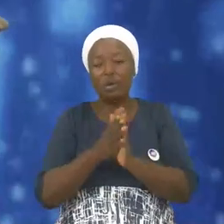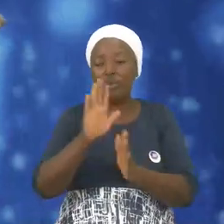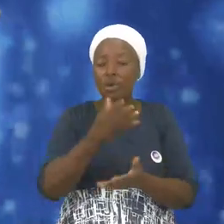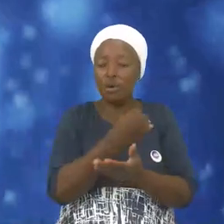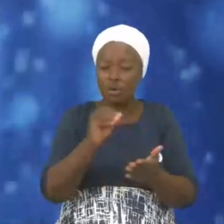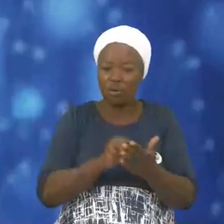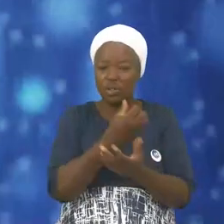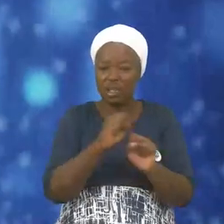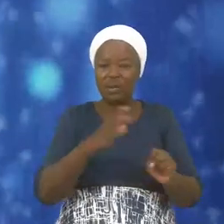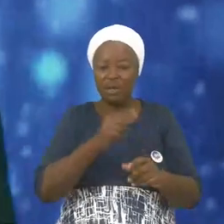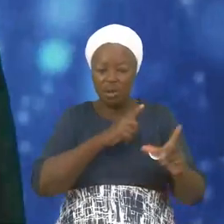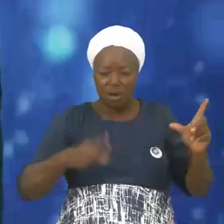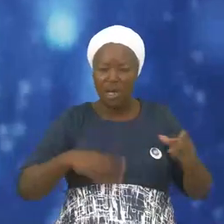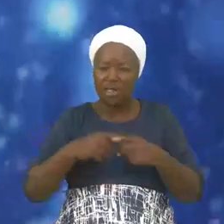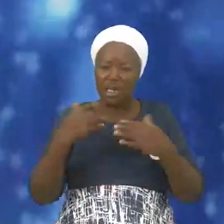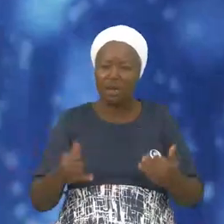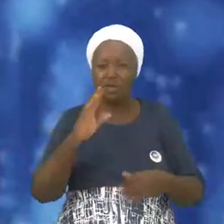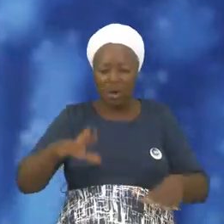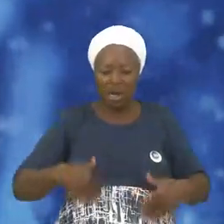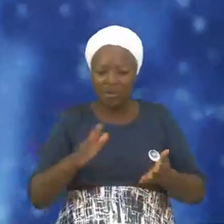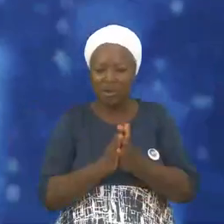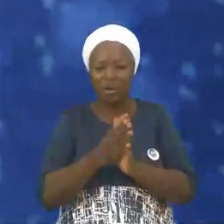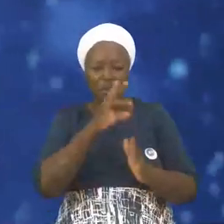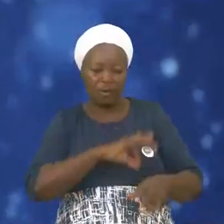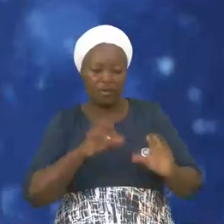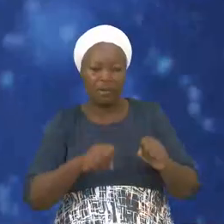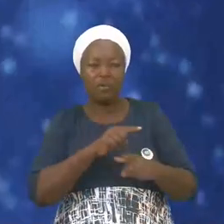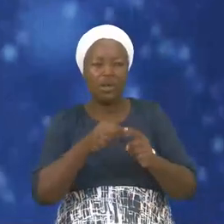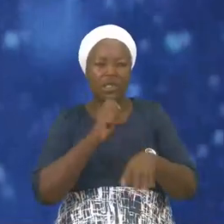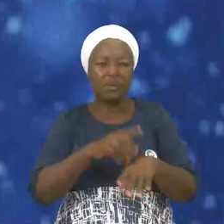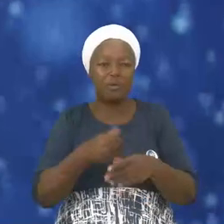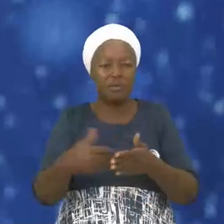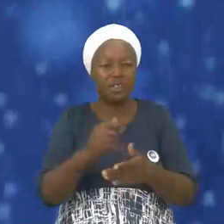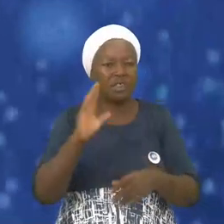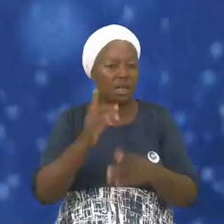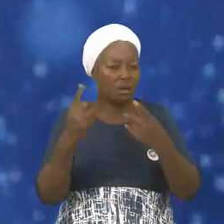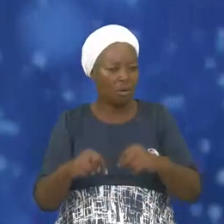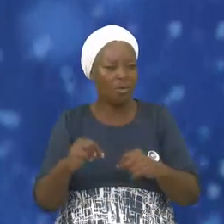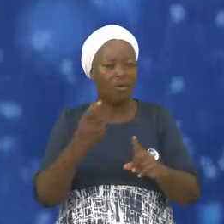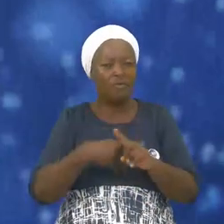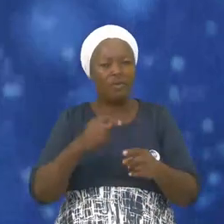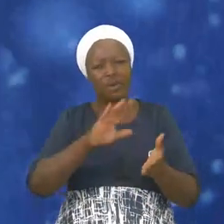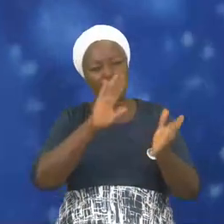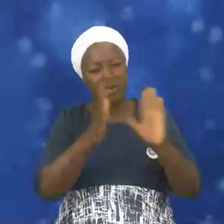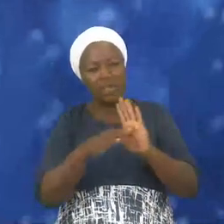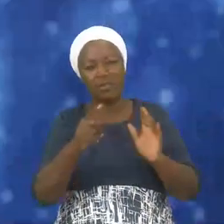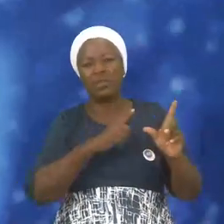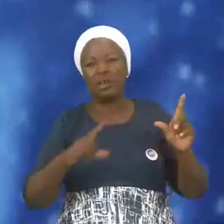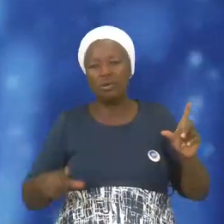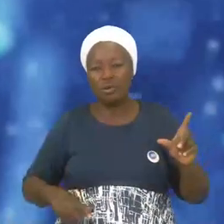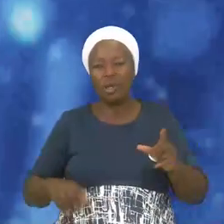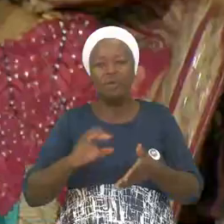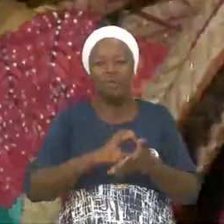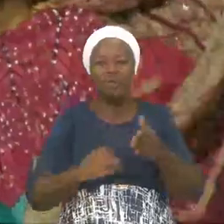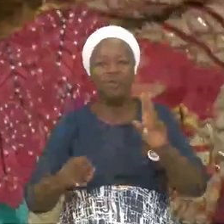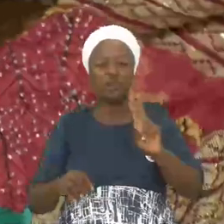et Jésus-Christ viendra, le Sauveur, il sera ton Seigneur et ta vie est maintenant profitable afin que des temps de rafraîchissement